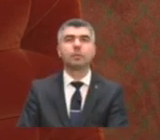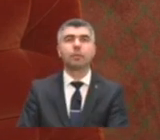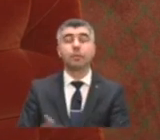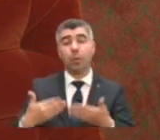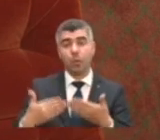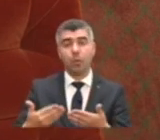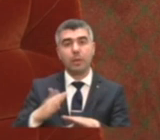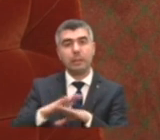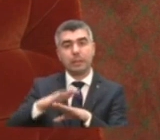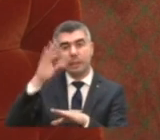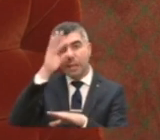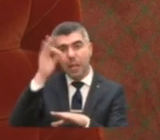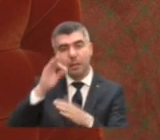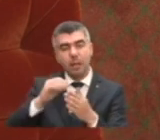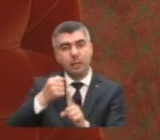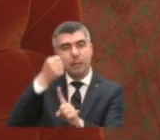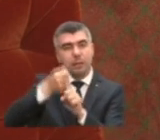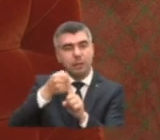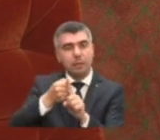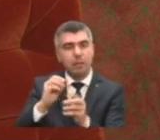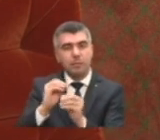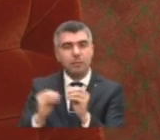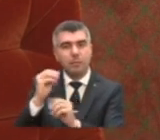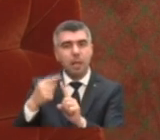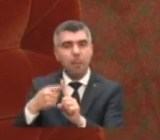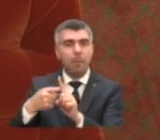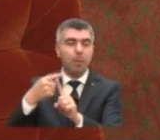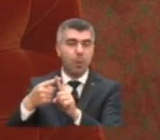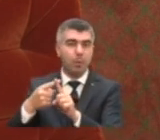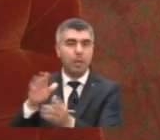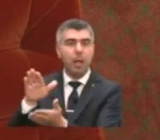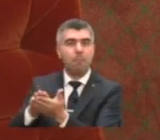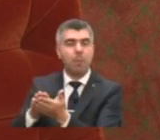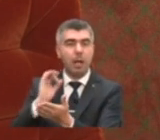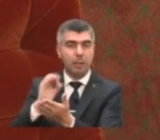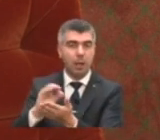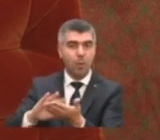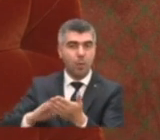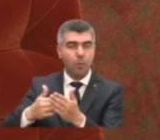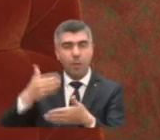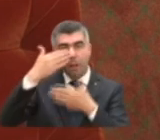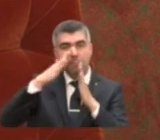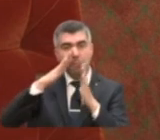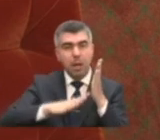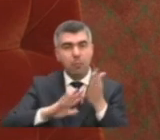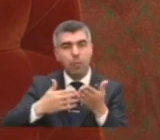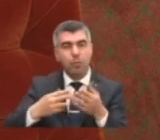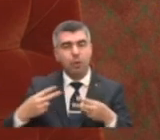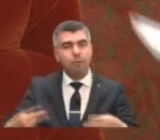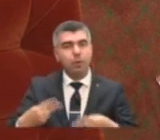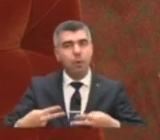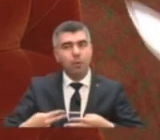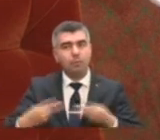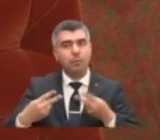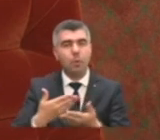اطار السياسه الطموحه اللي كينهجها المغرب من اجل الرفع من مستوى المخزون الاحتياطي بالبلاد وتامين الحاجيات ديال السوق الوطنيه،